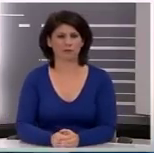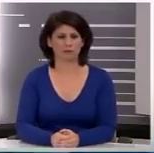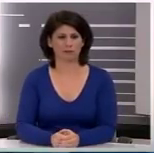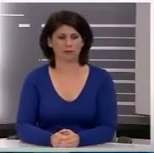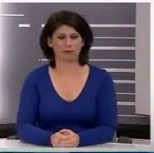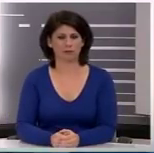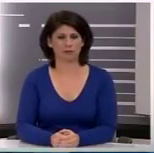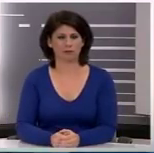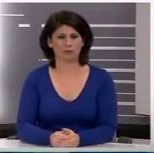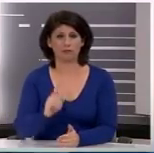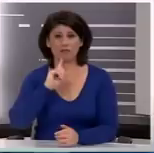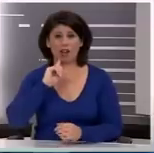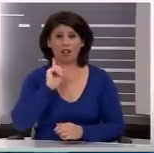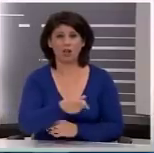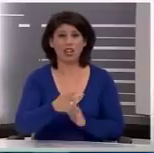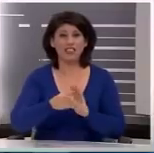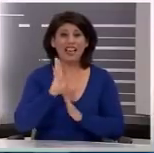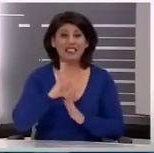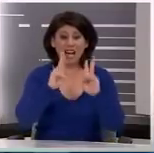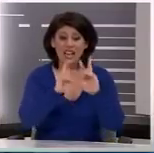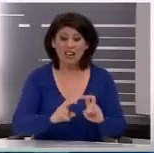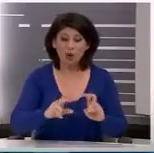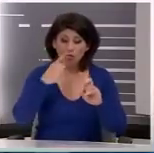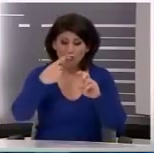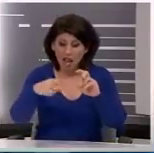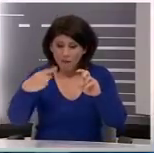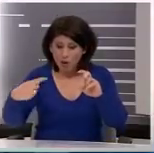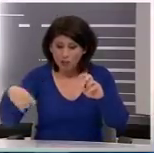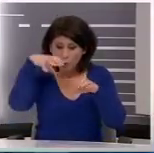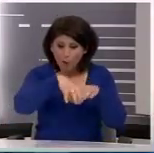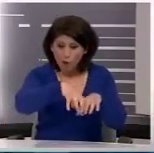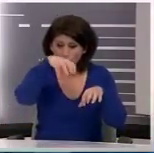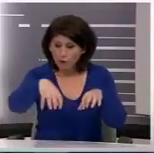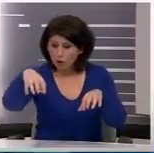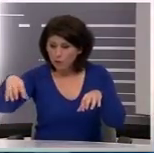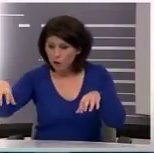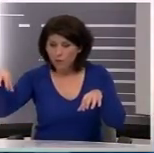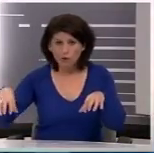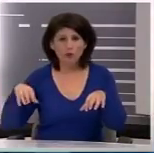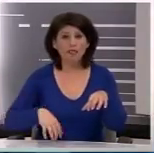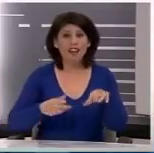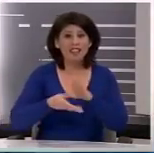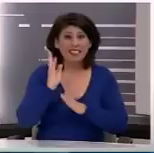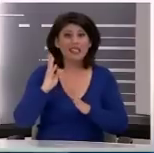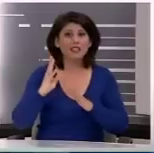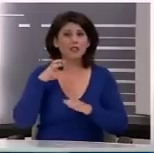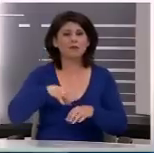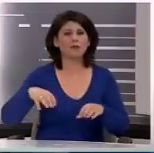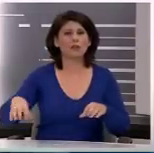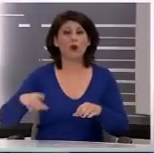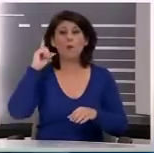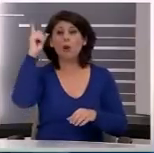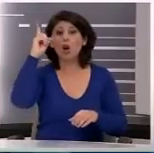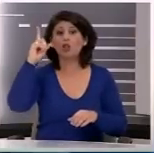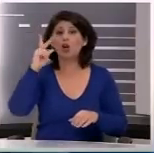Διατάσσω 14 ελέγχους σε διαφορετικούς φορείς και σε αυτούς που προανέφερα. Πρώτο και καλύτερο στο